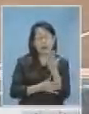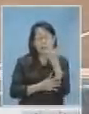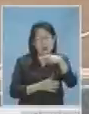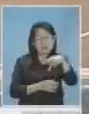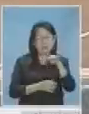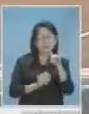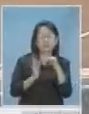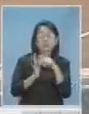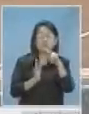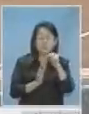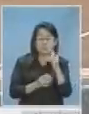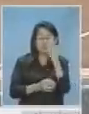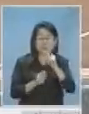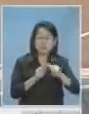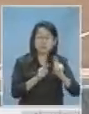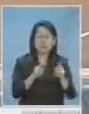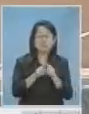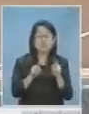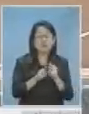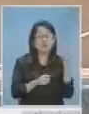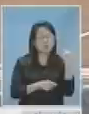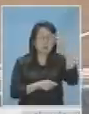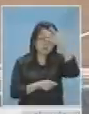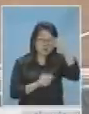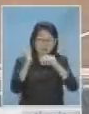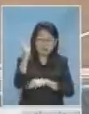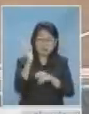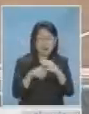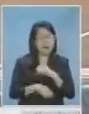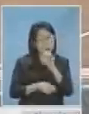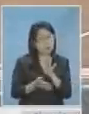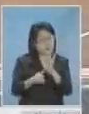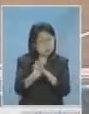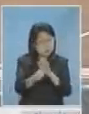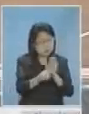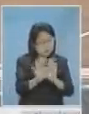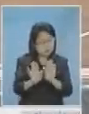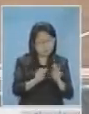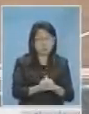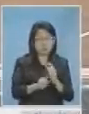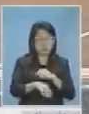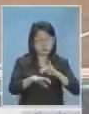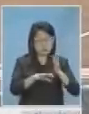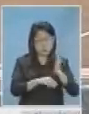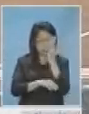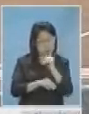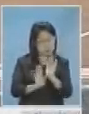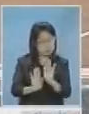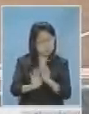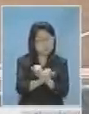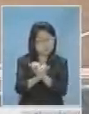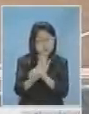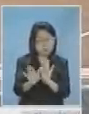ครับที่ท่านชวนหลีกภัยพยายามเรียกร้องให้ช่วยกันดูแลเพราะเป็นทรัพยากรเป็นสัญลักษณ์ที่สำคัญเป็นแหล่งท่องเที่ยวที่มีประโย